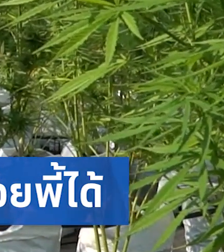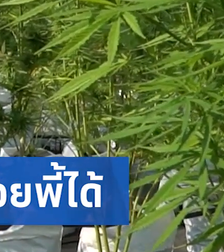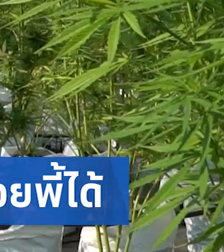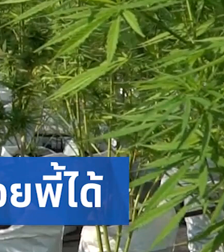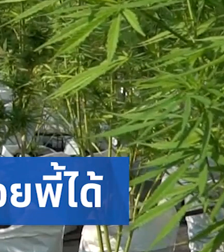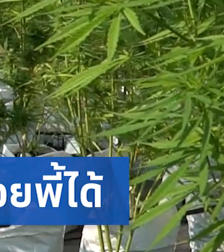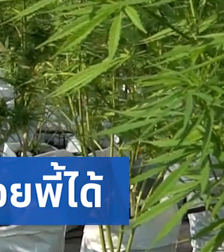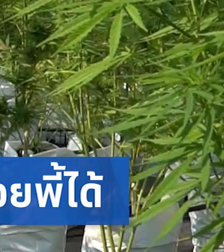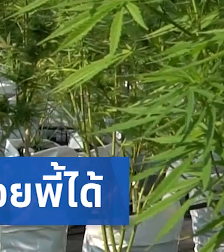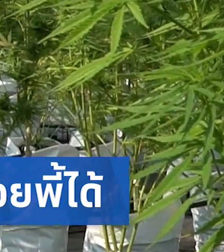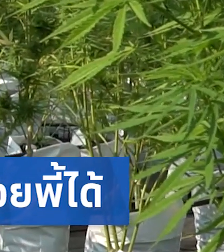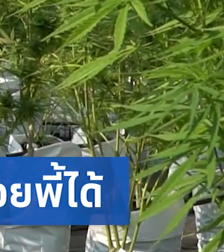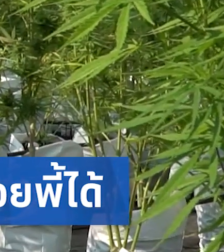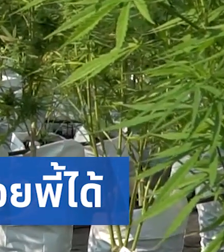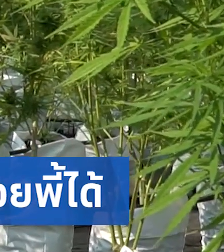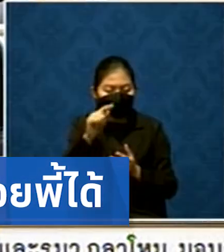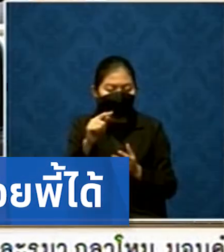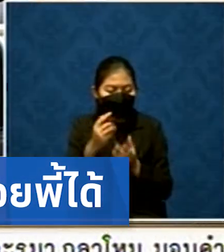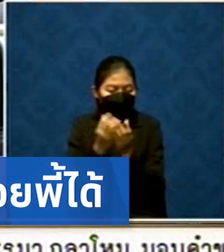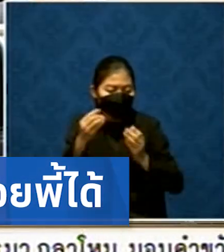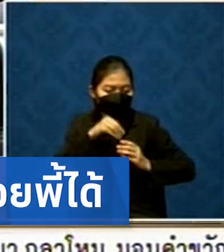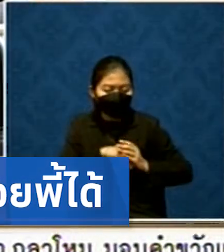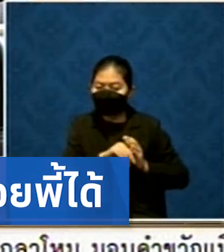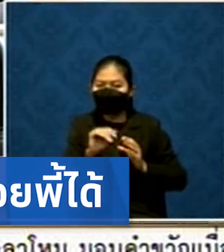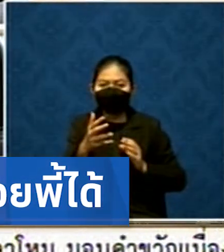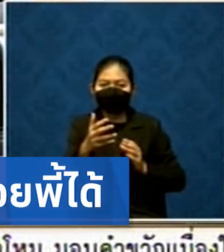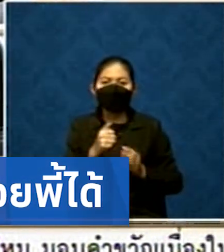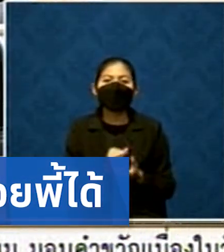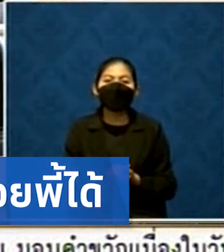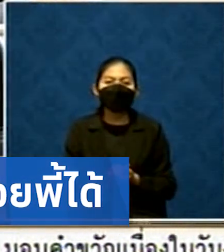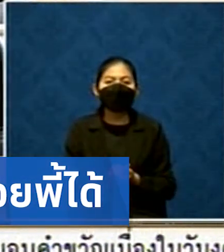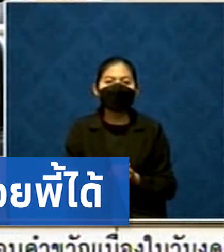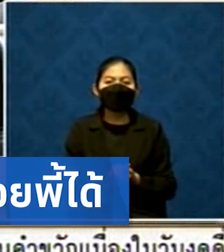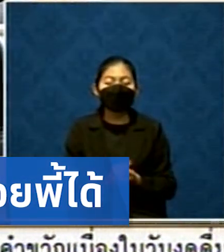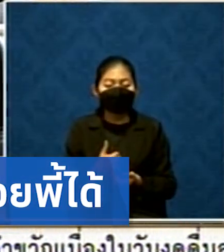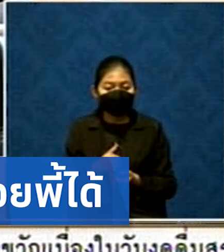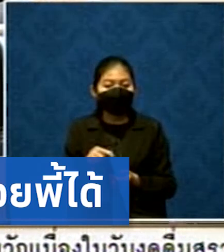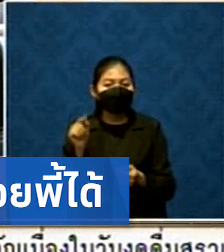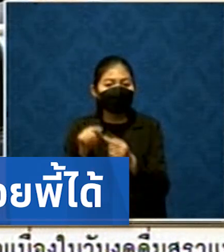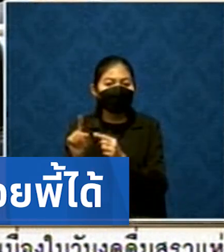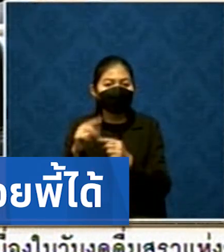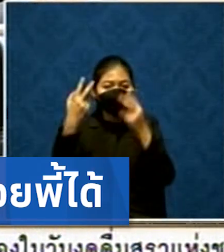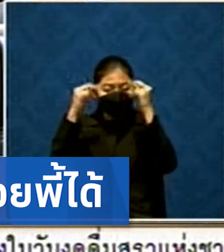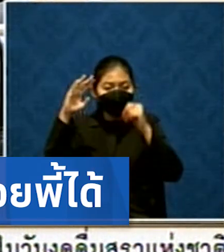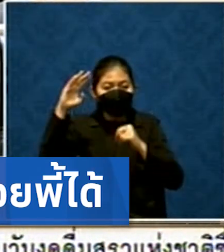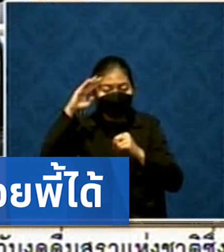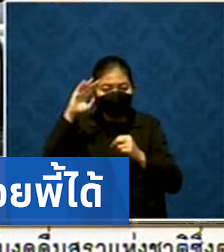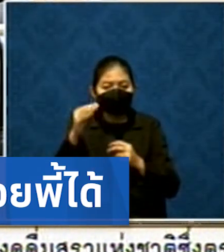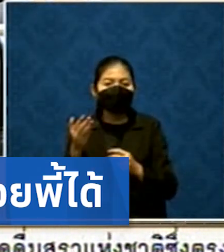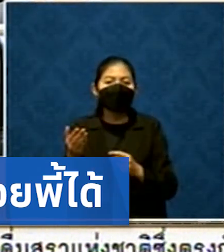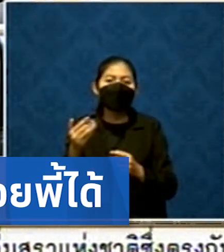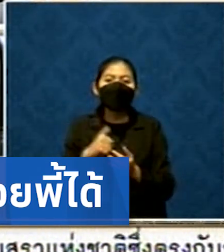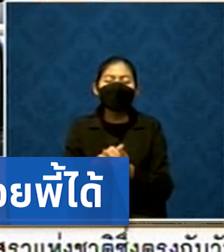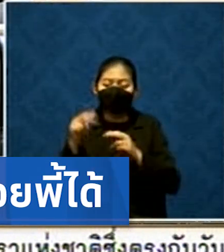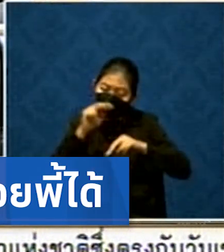าก3จังหวัดนะครับคุณกูเฮงยาวอฮัสซันสสนราธิวาสบอกว่า เป็นคนอิสลามก็จริงแต่เรื่องของกัญช